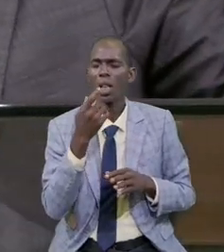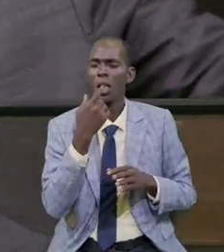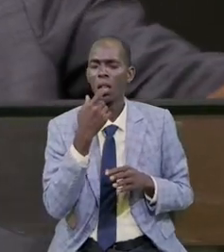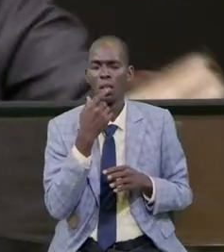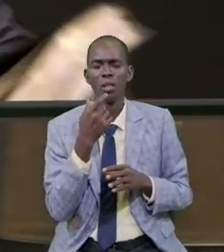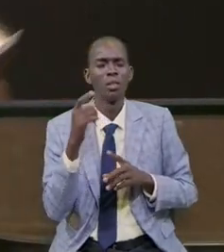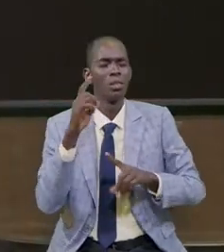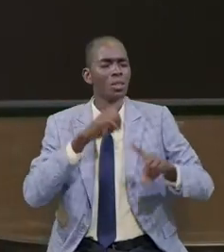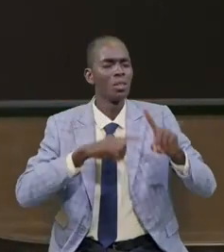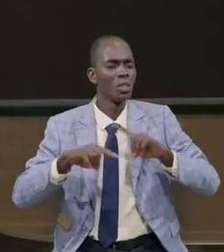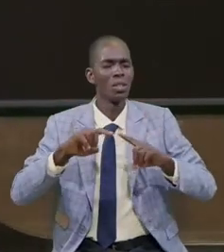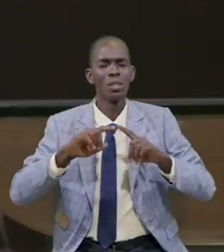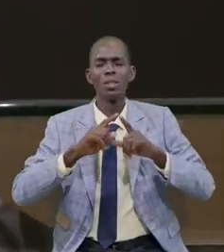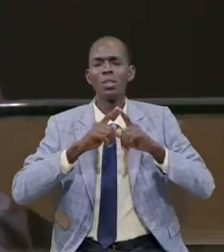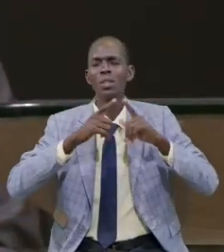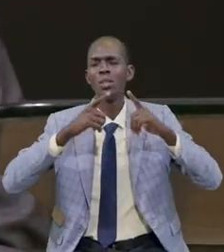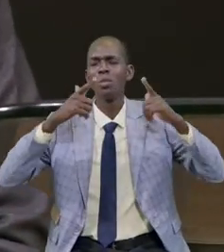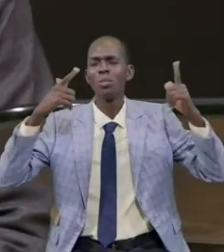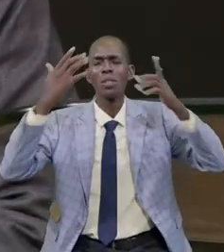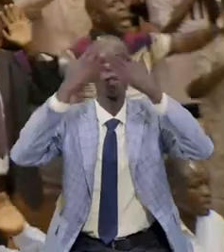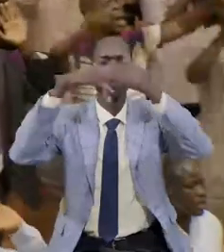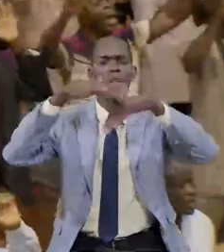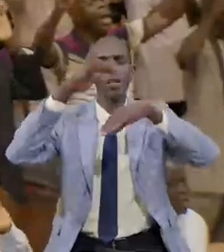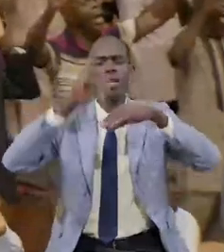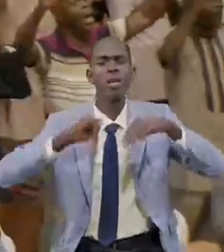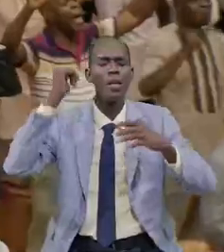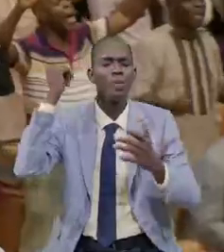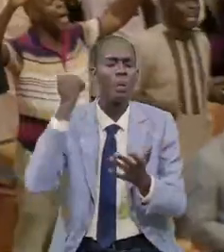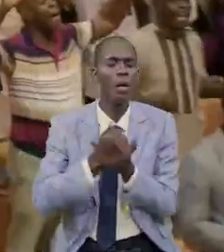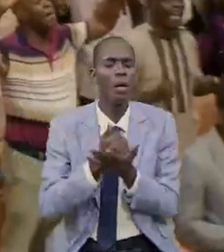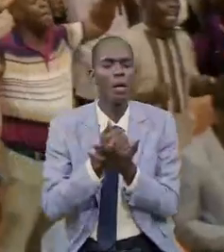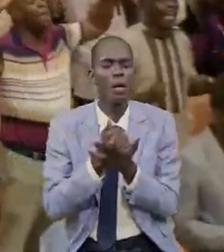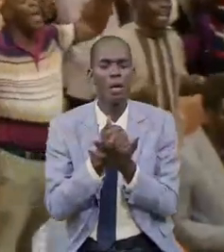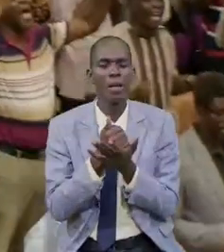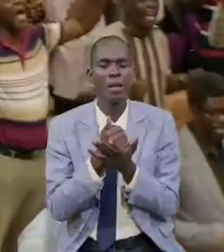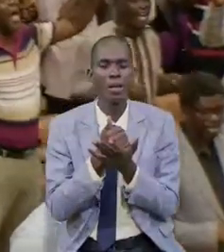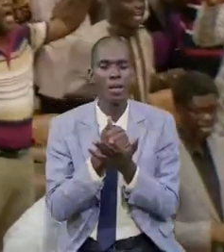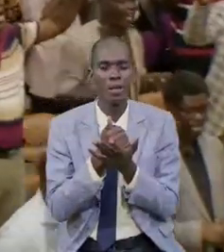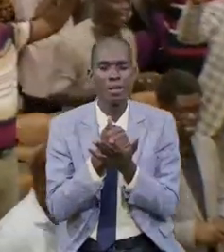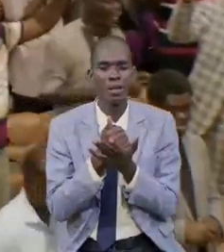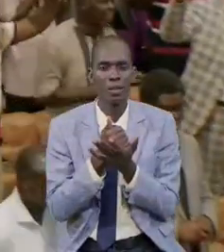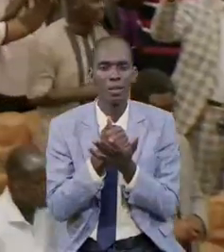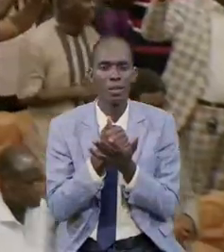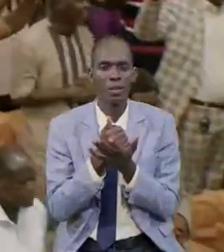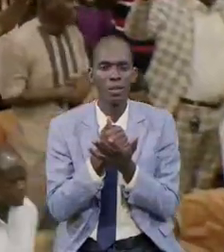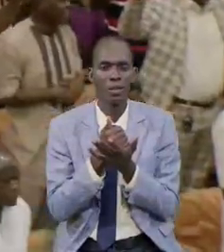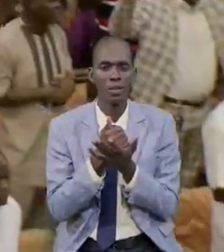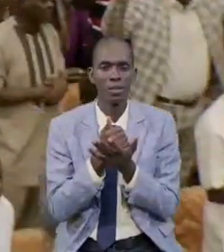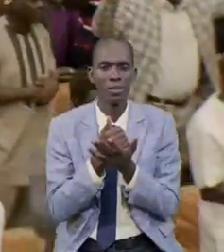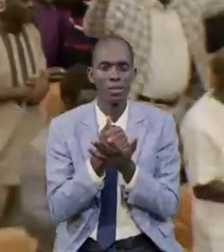Que votre langue dise un grand Amen céleste. Amen.